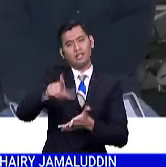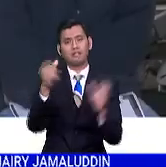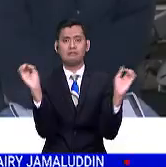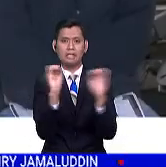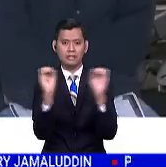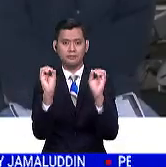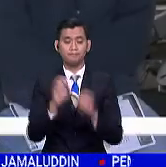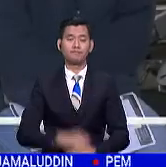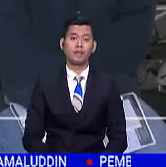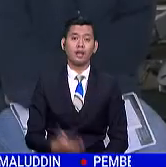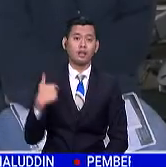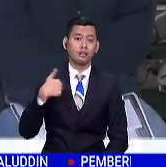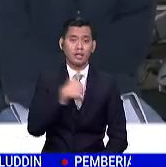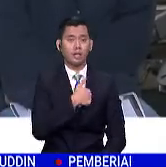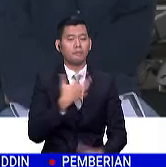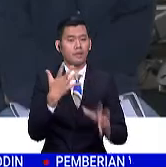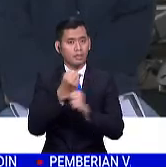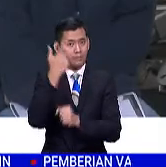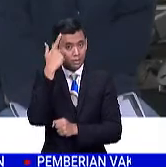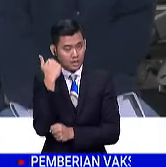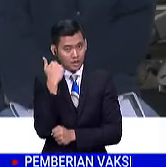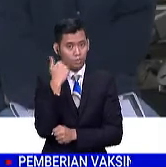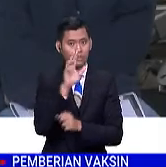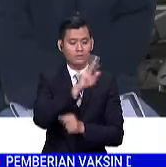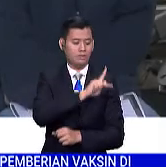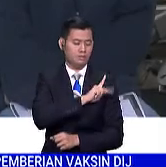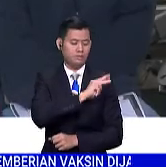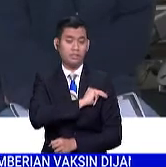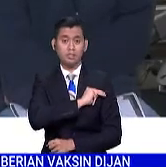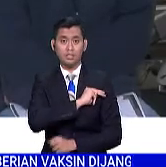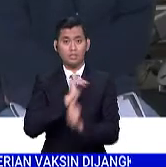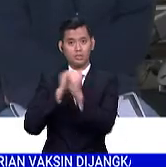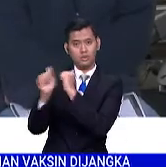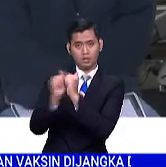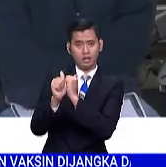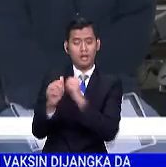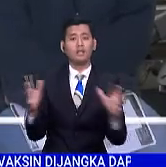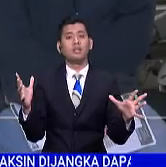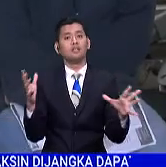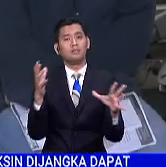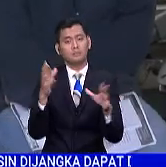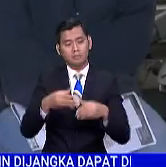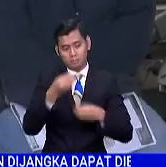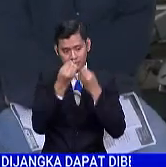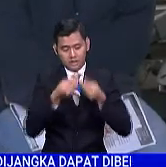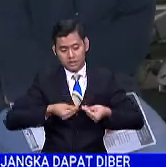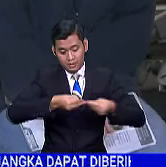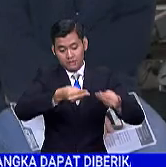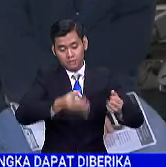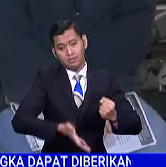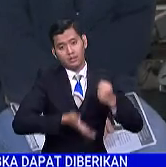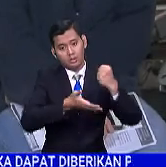Kami juga dapat tahu KBS menawarkan satu bantuan untuk untuk sektor sukan